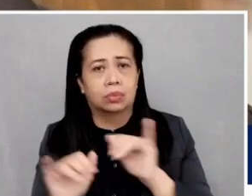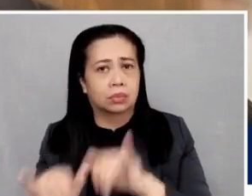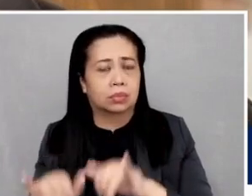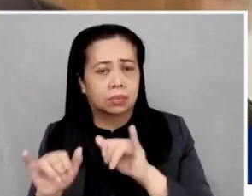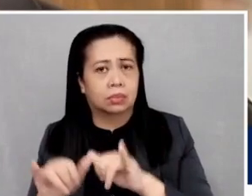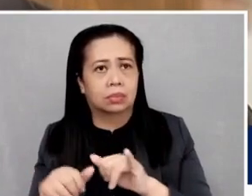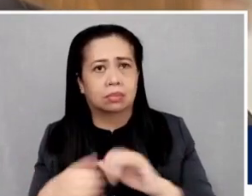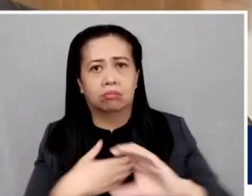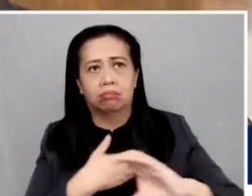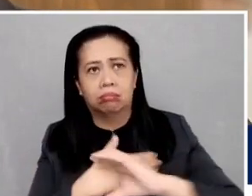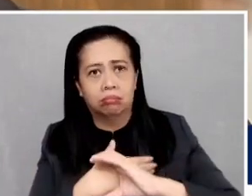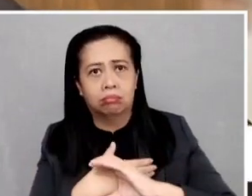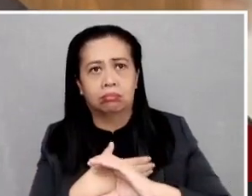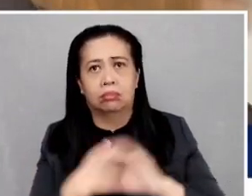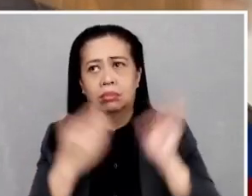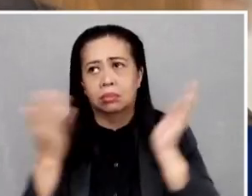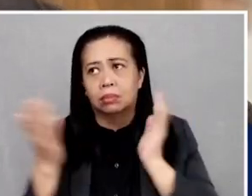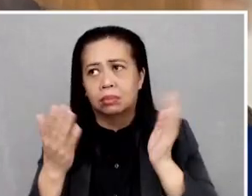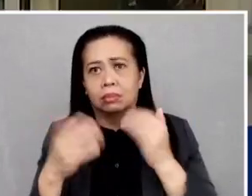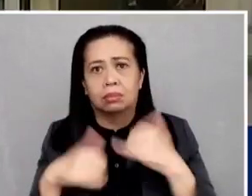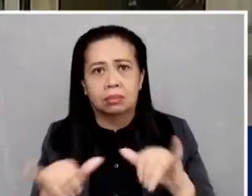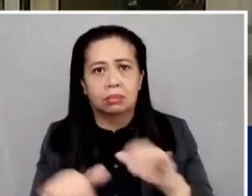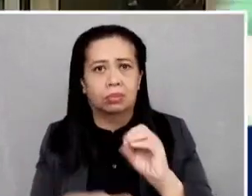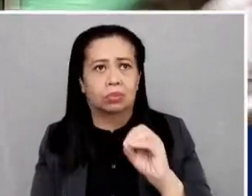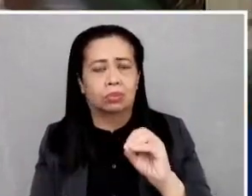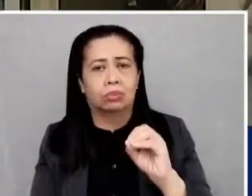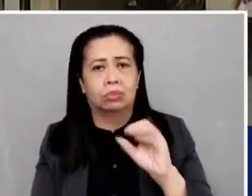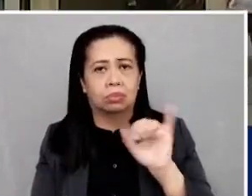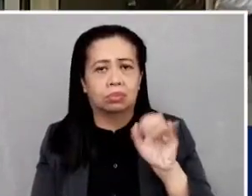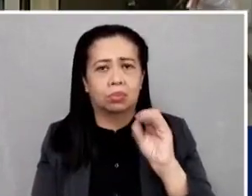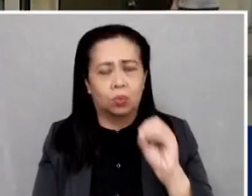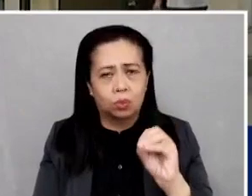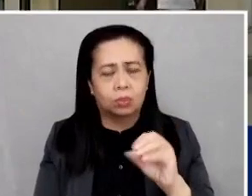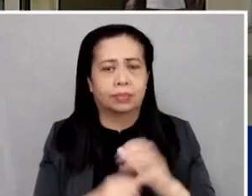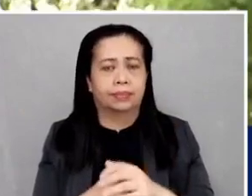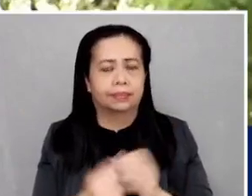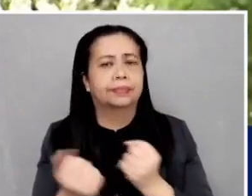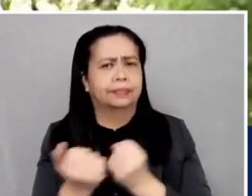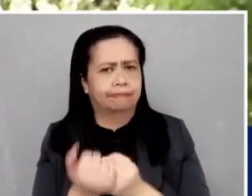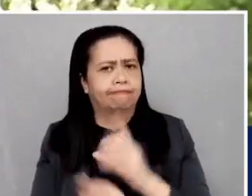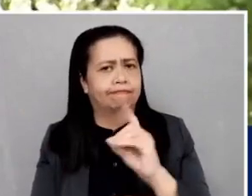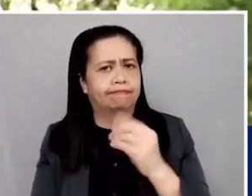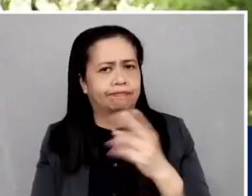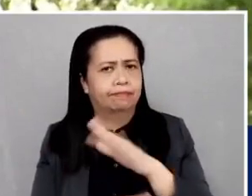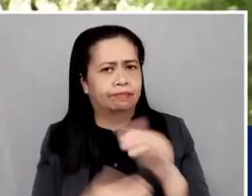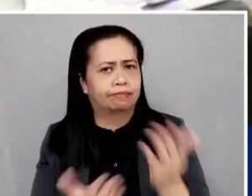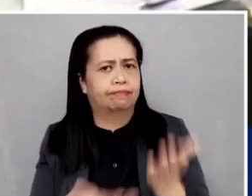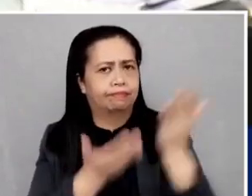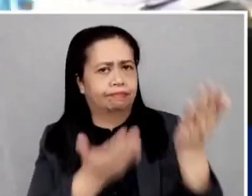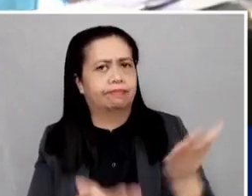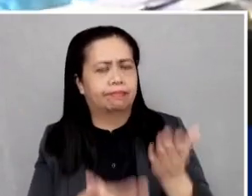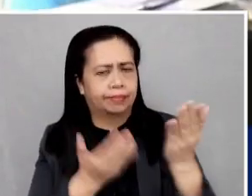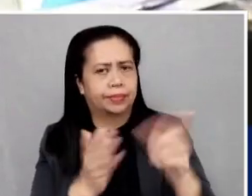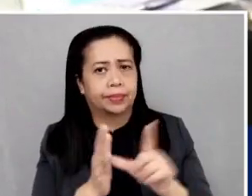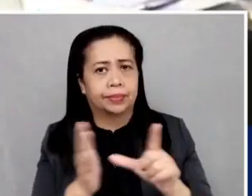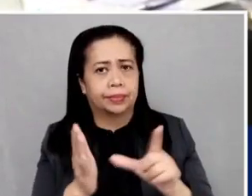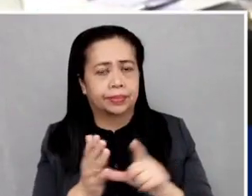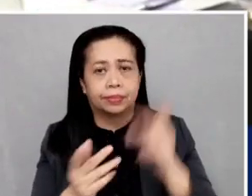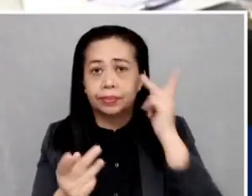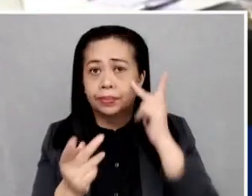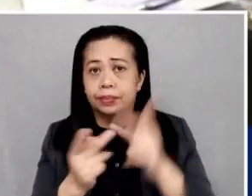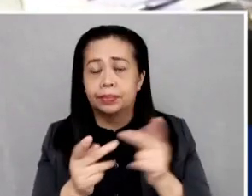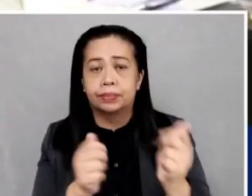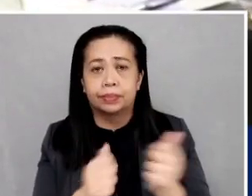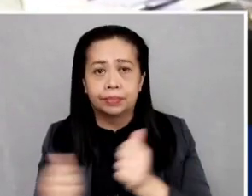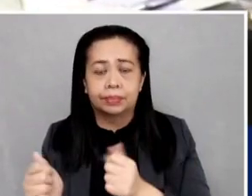of service, still on the job orders. Suportado naman ng DOH ang mga panukalang batas na naglalayong ayusin